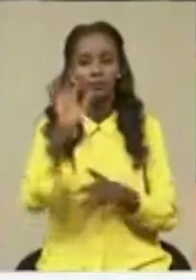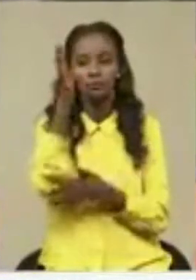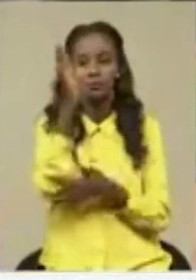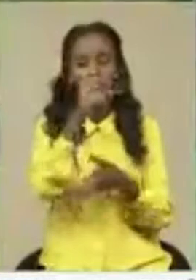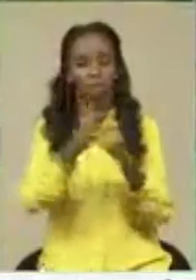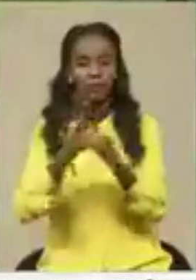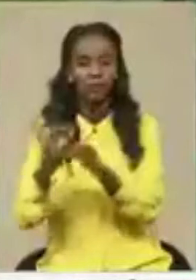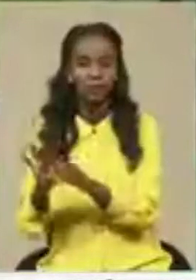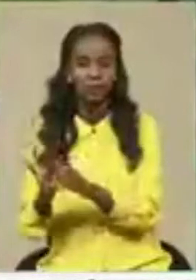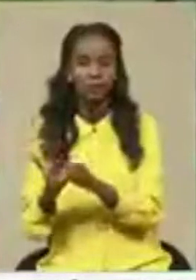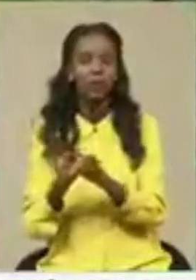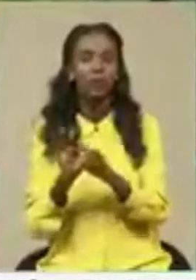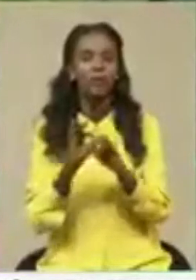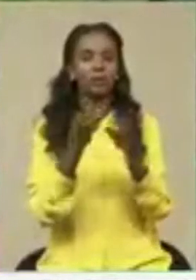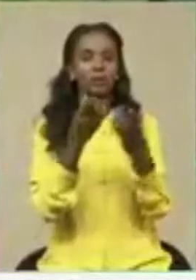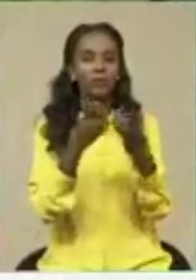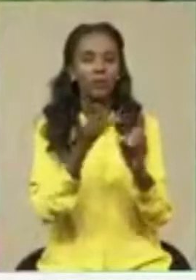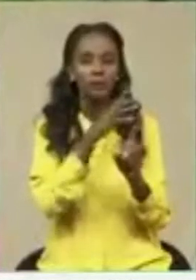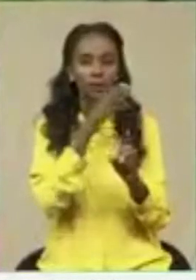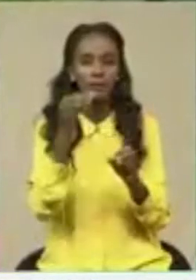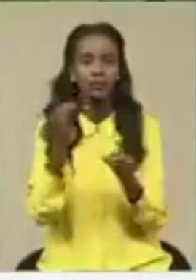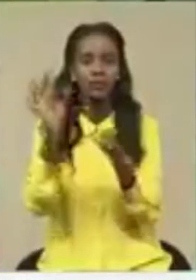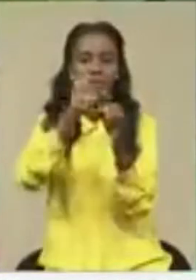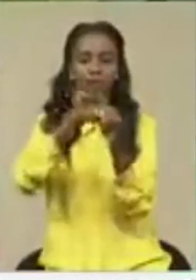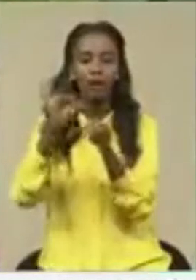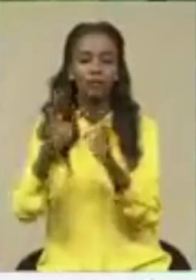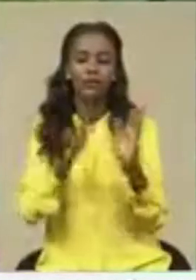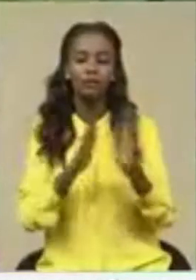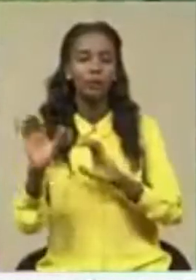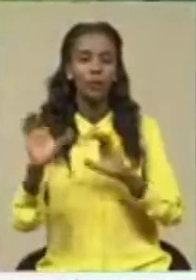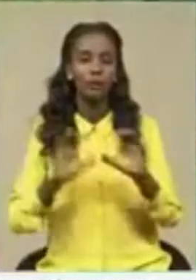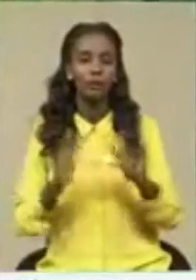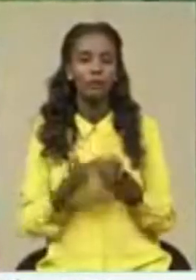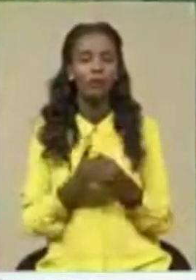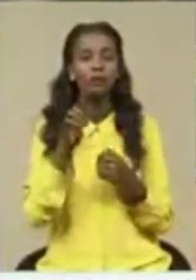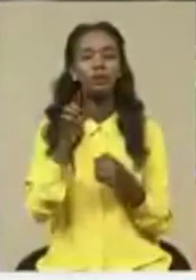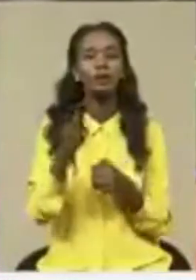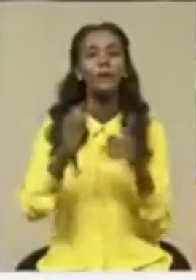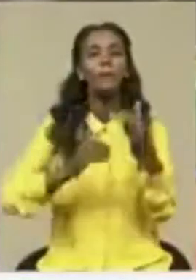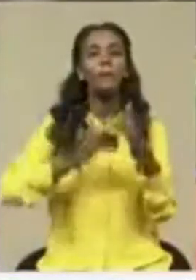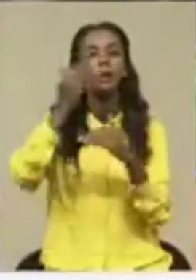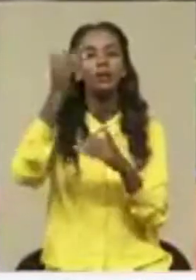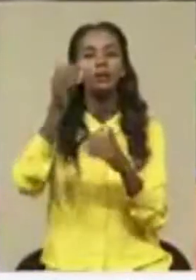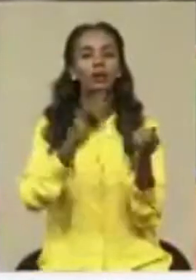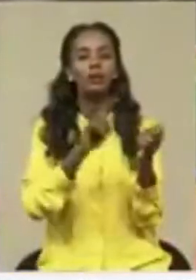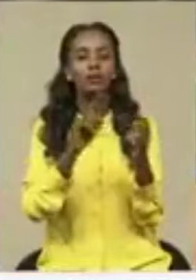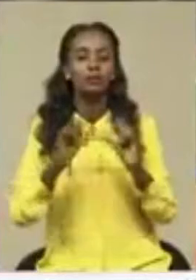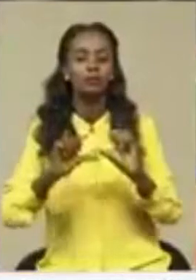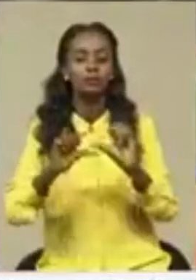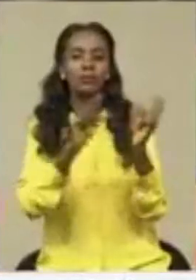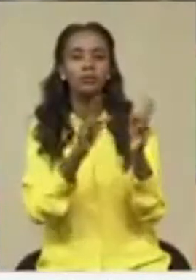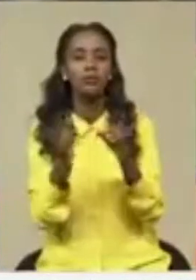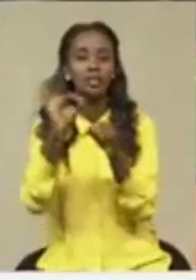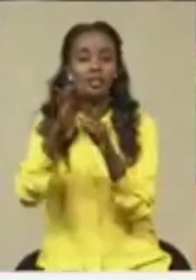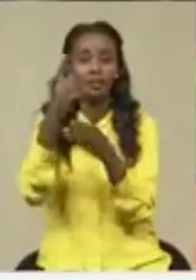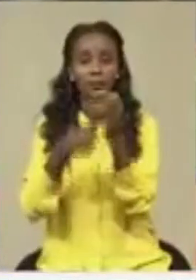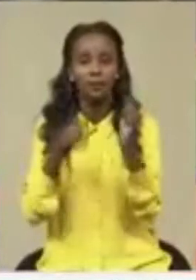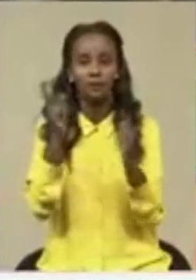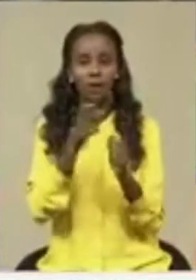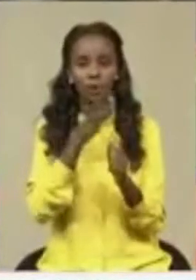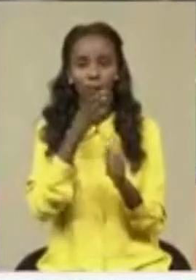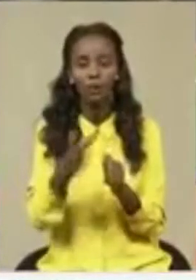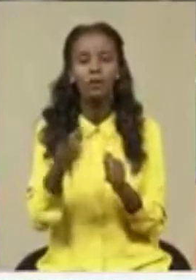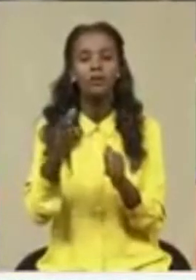ችግኞችን ለማፍላት እና ለተከላ ዝግጁ አድርገናል። ይህንን በቀጣይነት ደግሞ መትከል ብቻ ሳይሆን